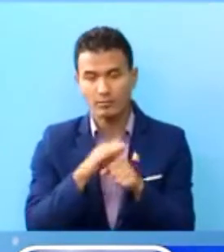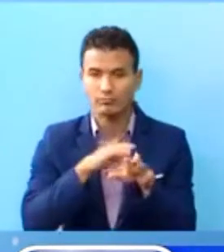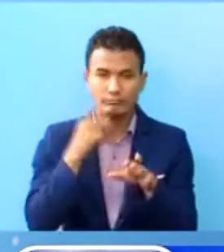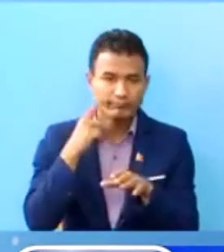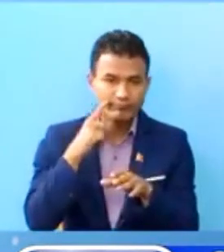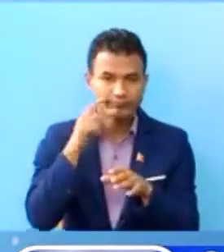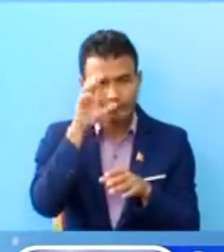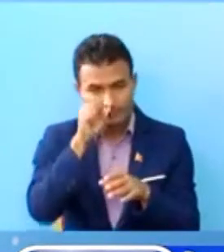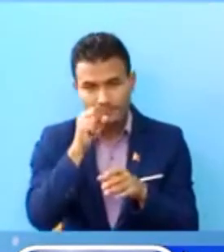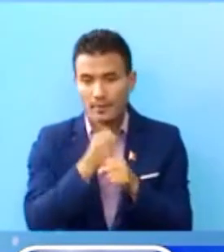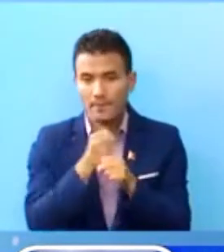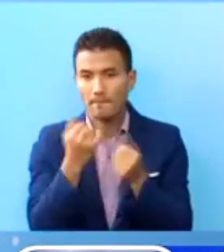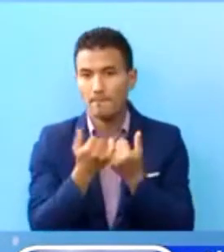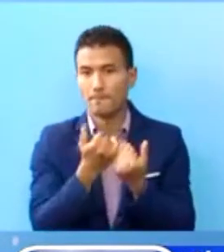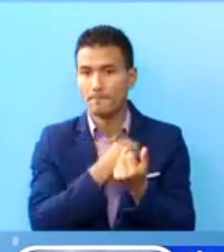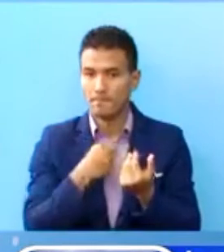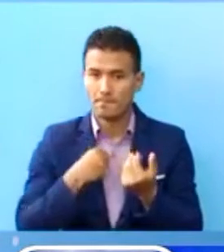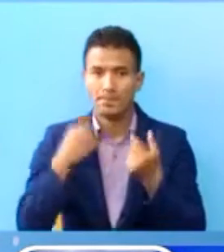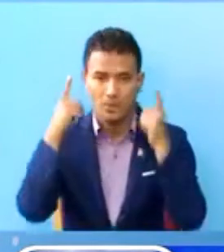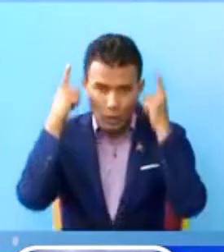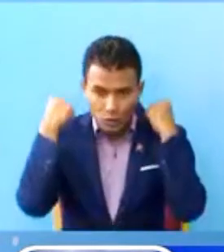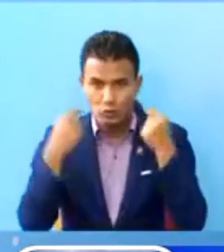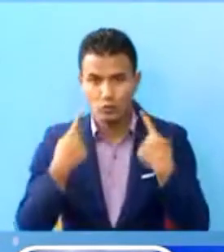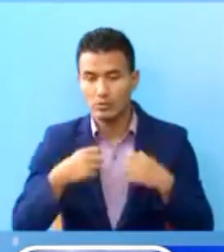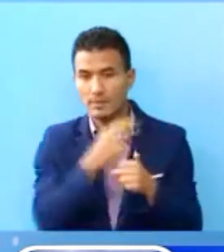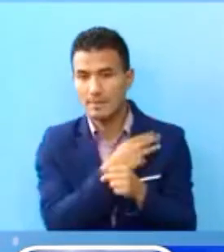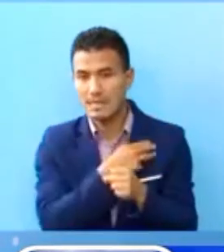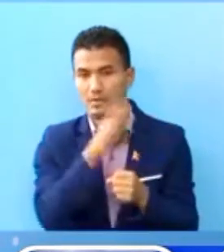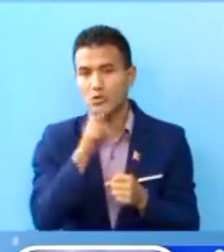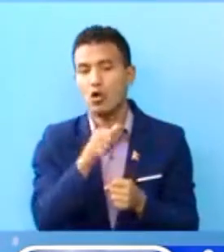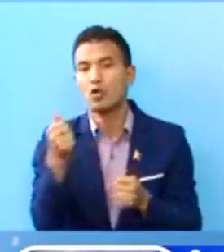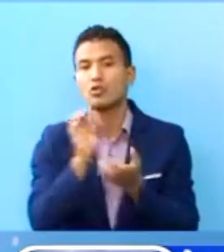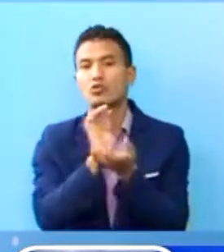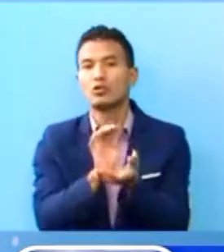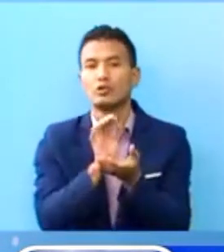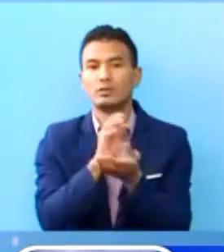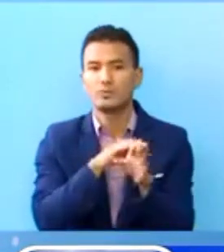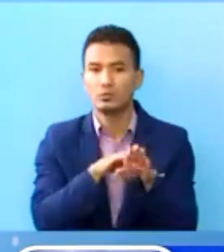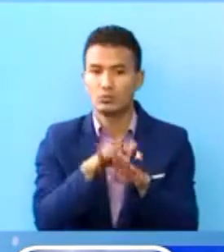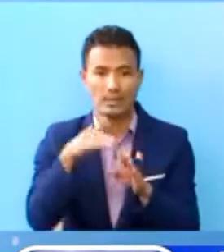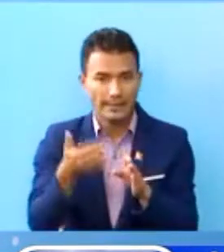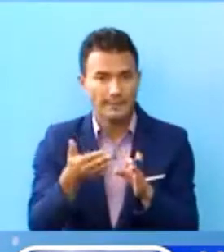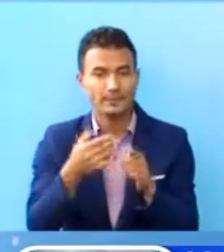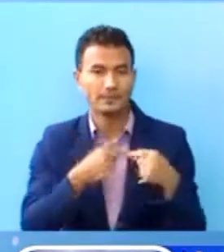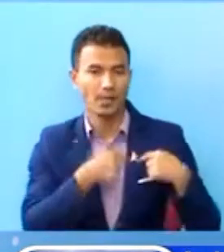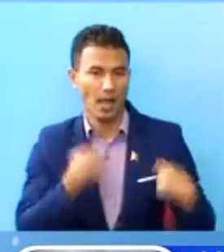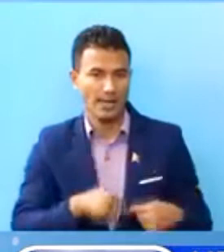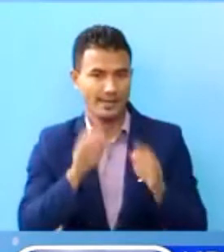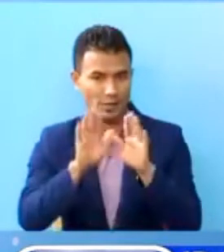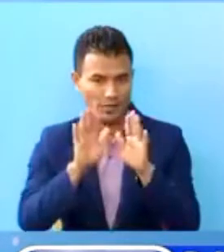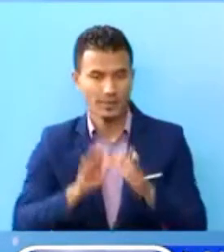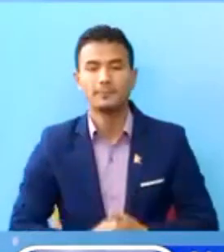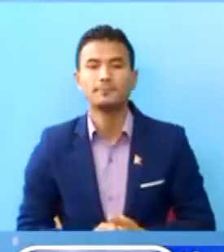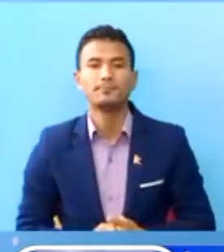अहोरात्र खटिनुभएका चिकित्सक नर्स स्वास्थ्यकर्मी तथा अन्य सहयोगी शुभेच्छुकहरूलाई हार्दिक